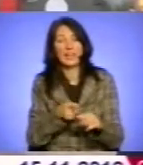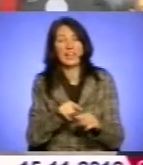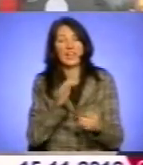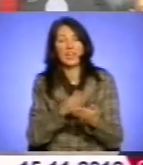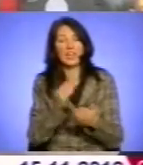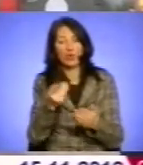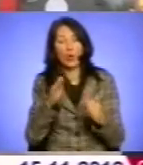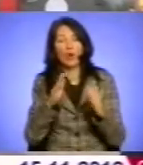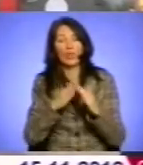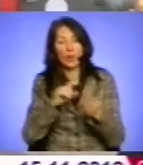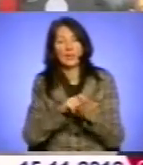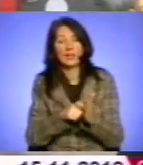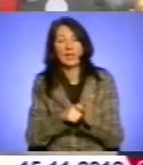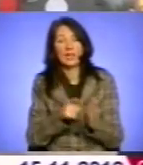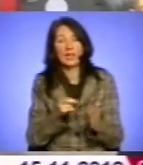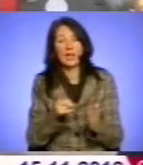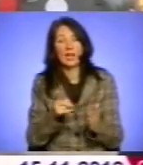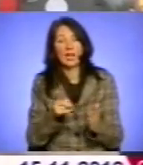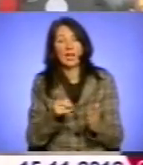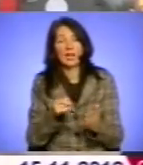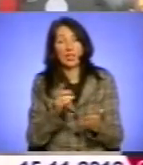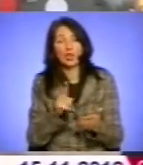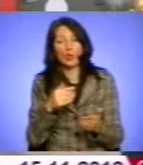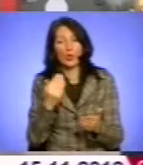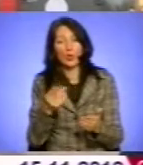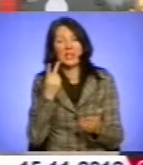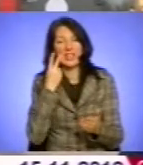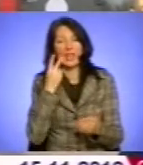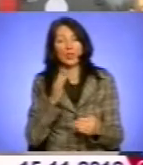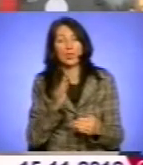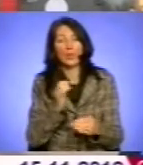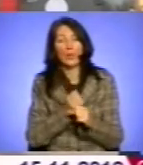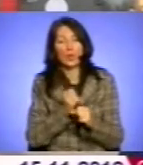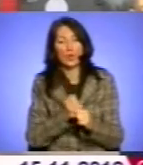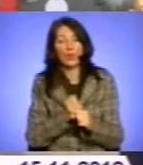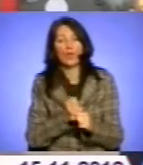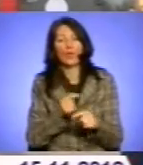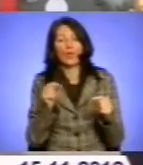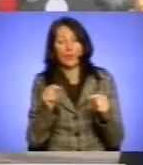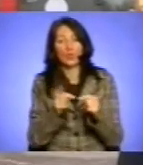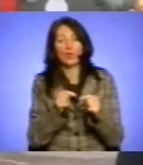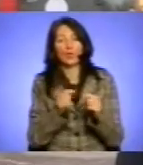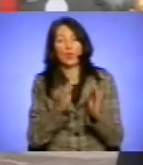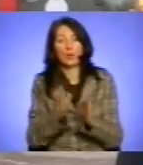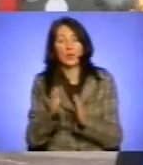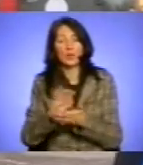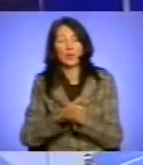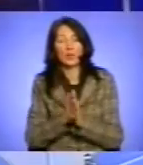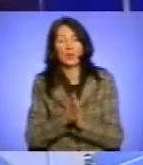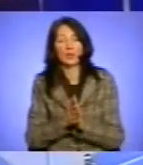в нього в квартирі, яке є в будівлі, є в домі, щоб воно завжди працювало в відповідному ритмічному стані.